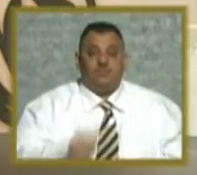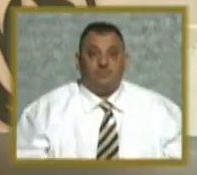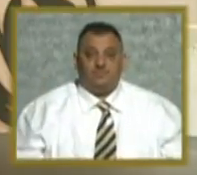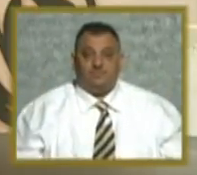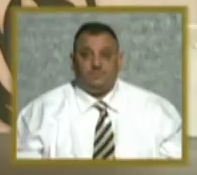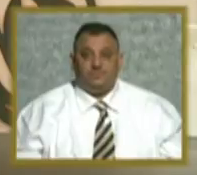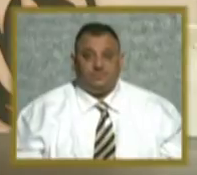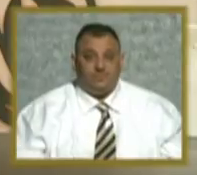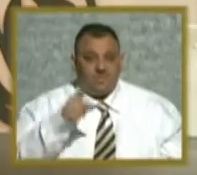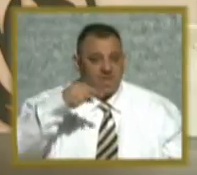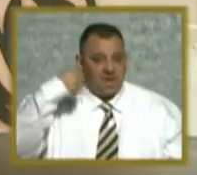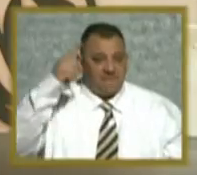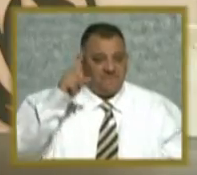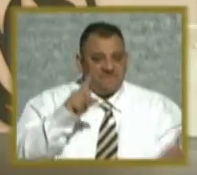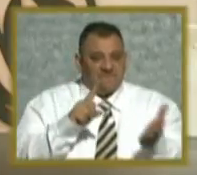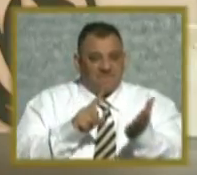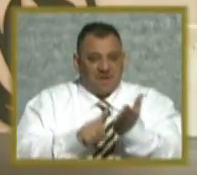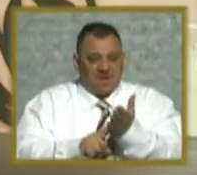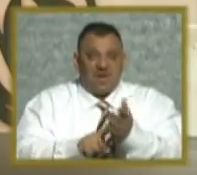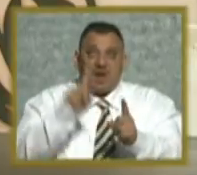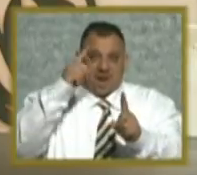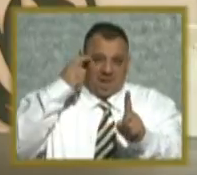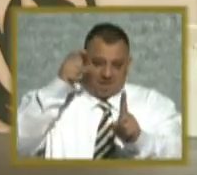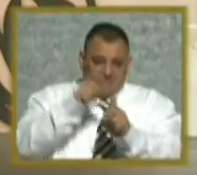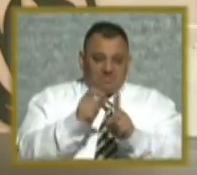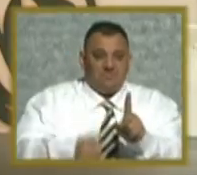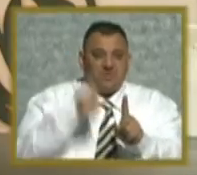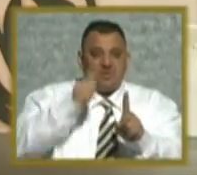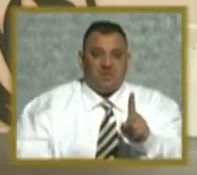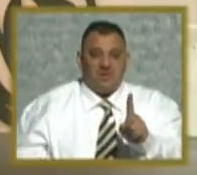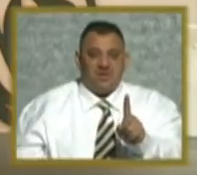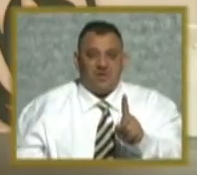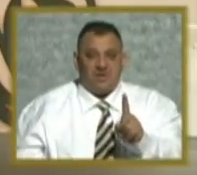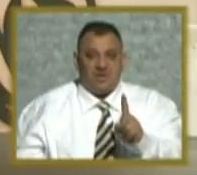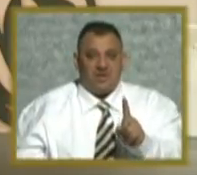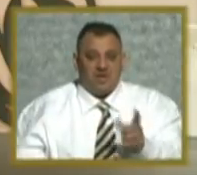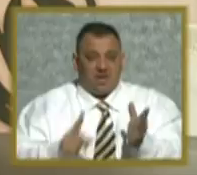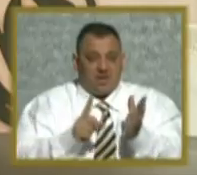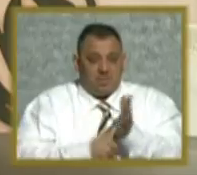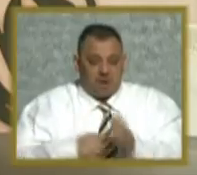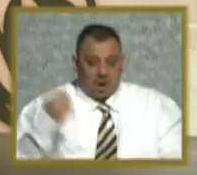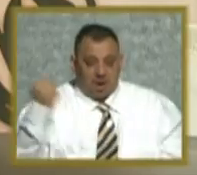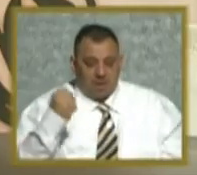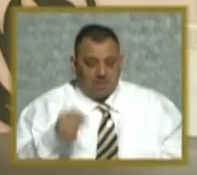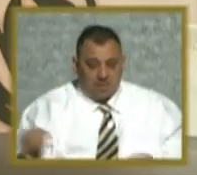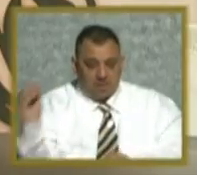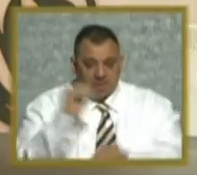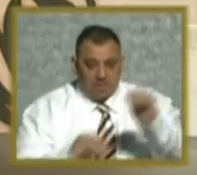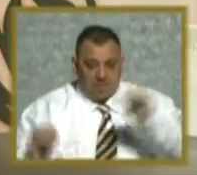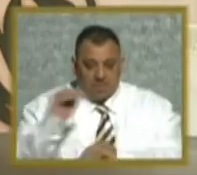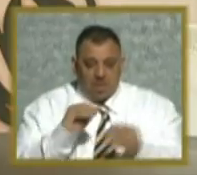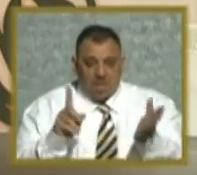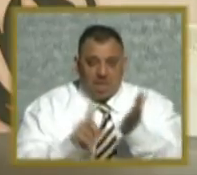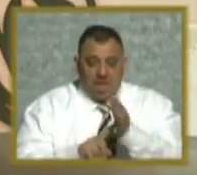لا تعتقد بأنك تفلت عن الله جل وعلا، إذا استطعت بذكائك وقدرتك ومهارتك التقنية